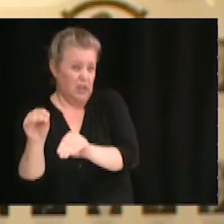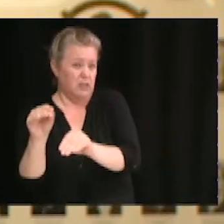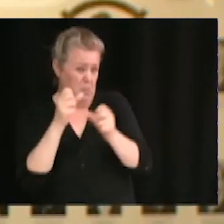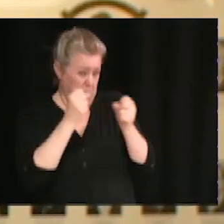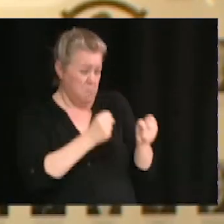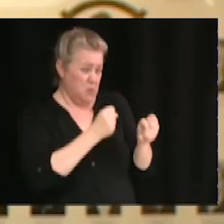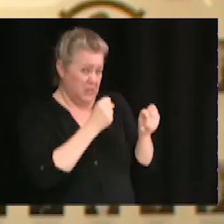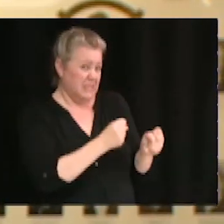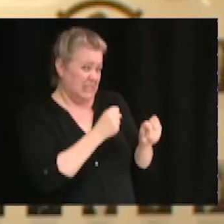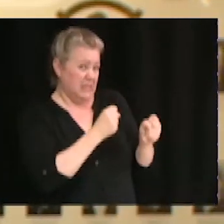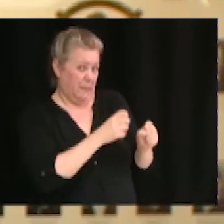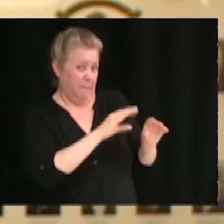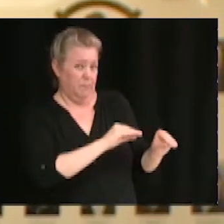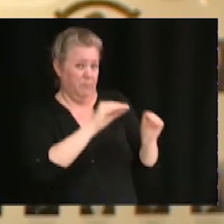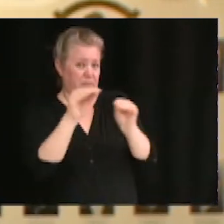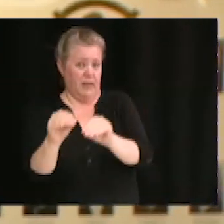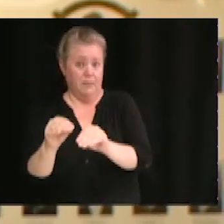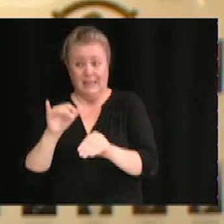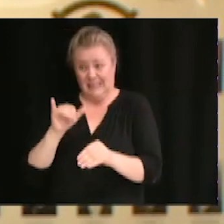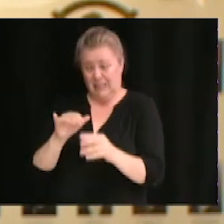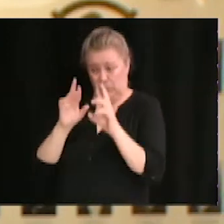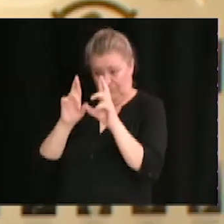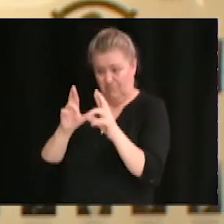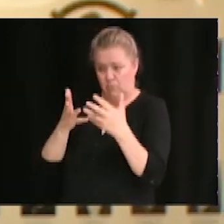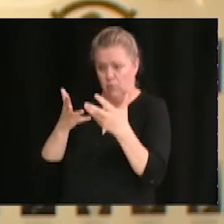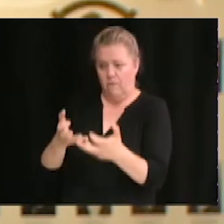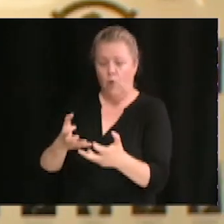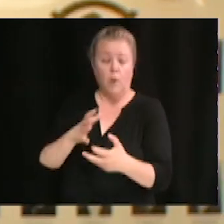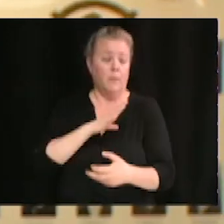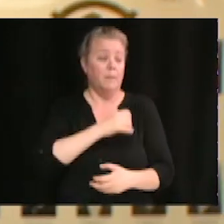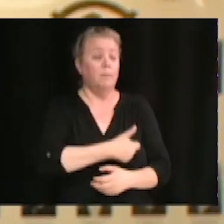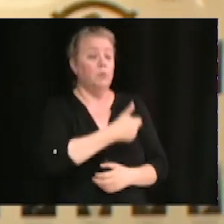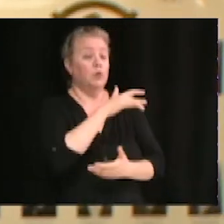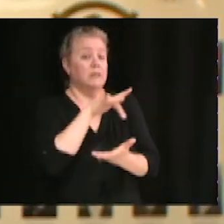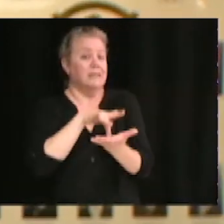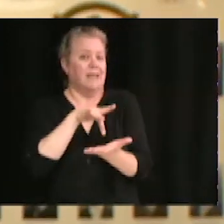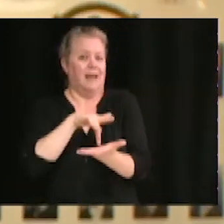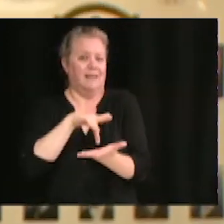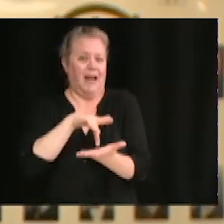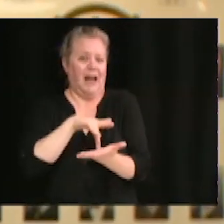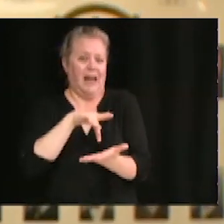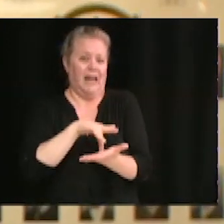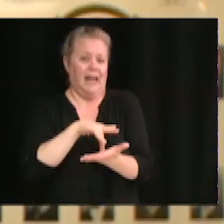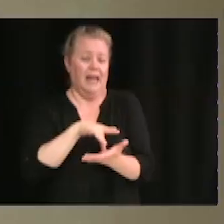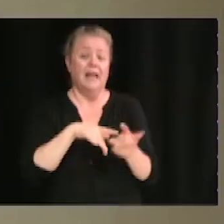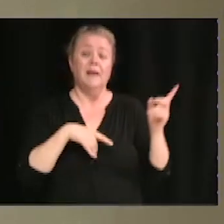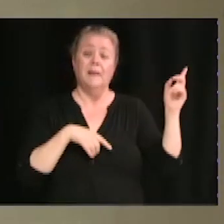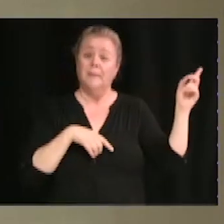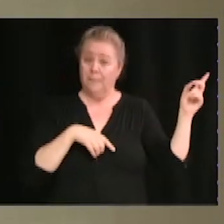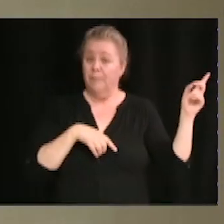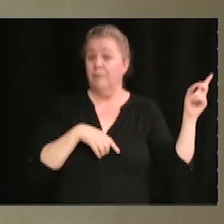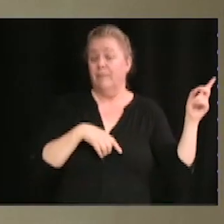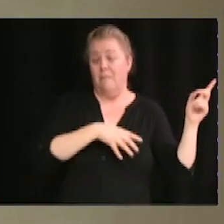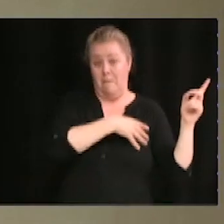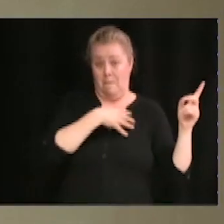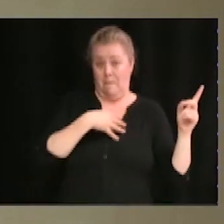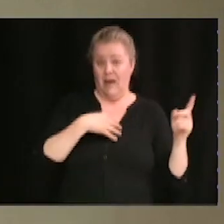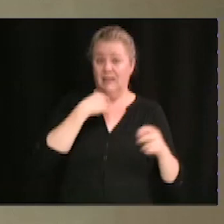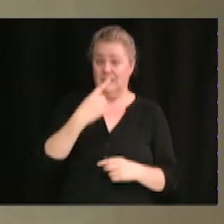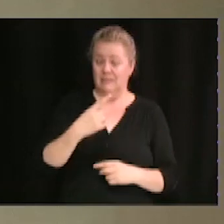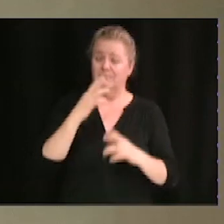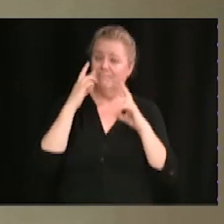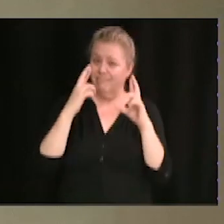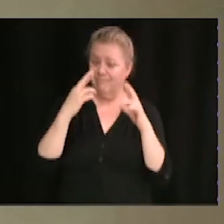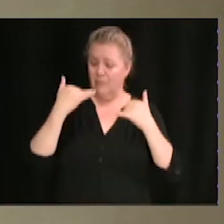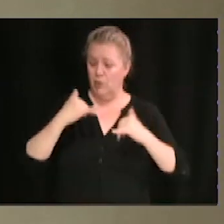y avoir une relocalisation, mais plus centrale? On souhaite de toujours avoir le service de